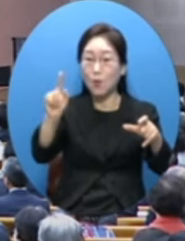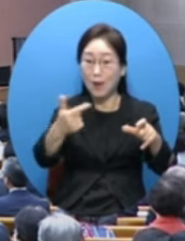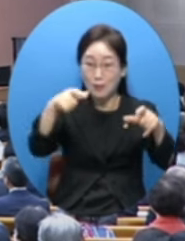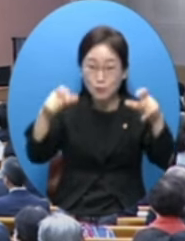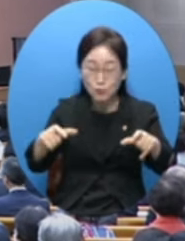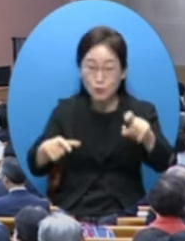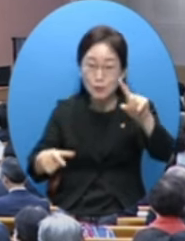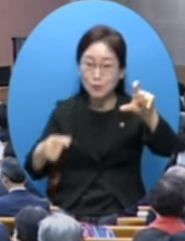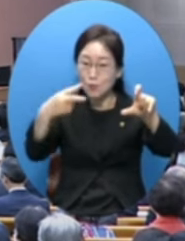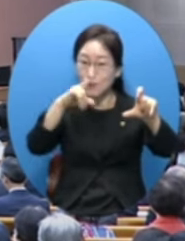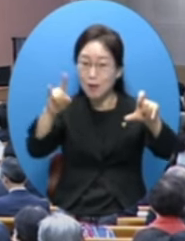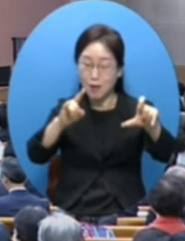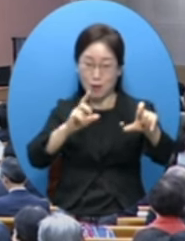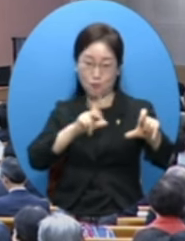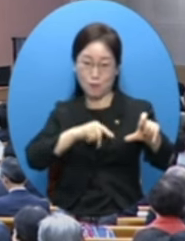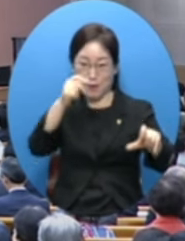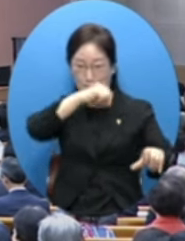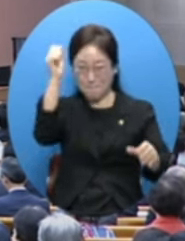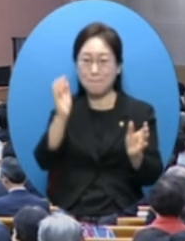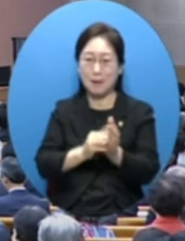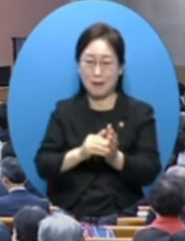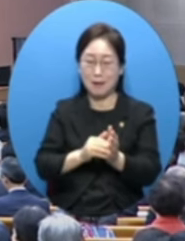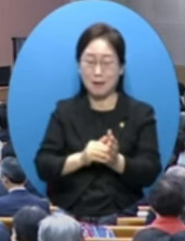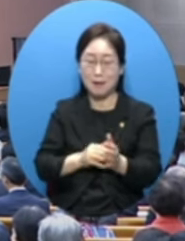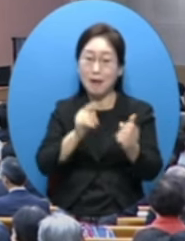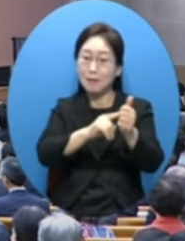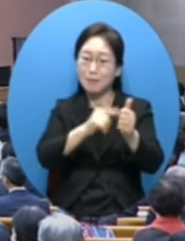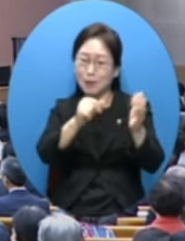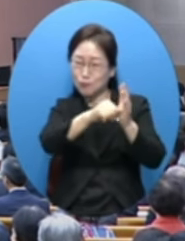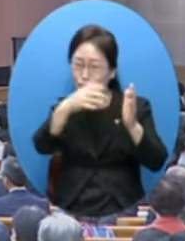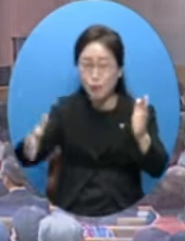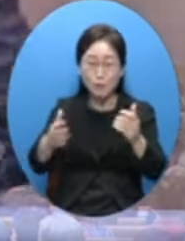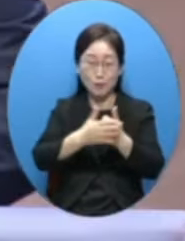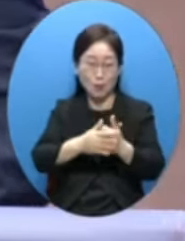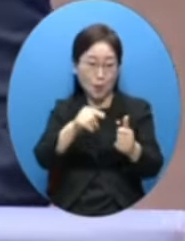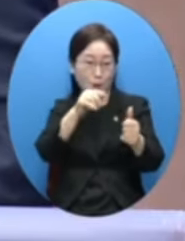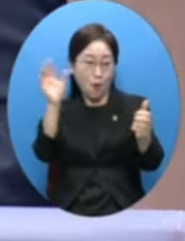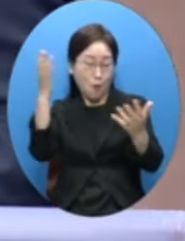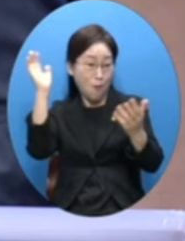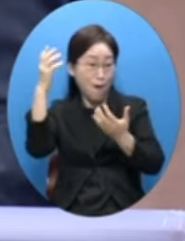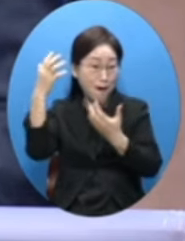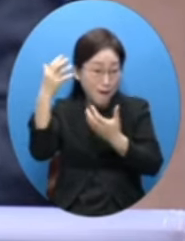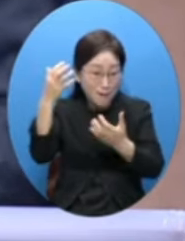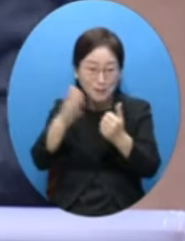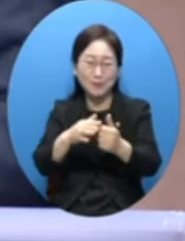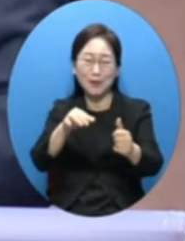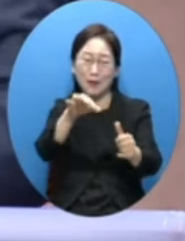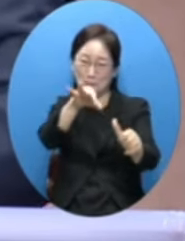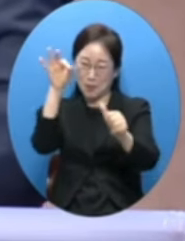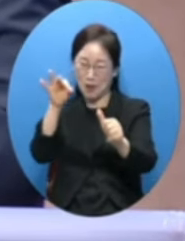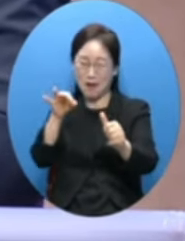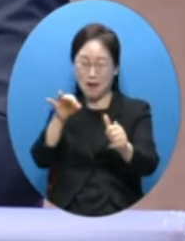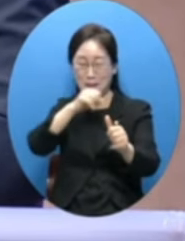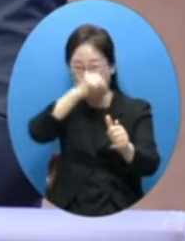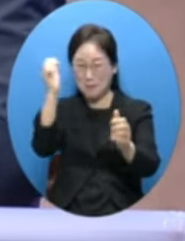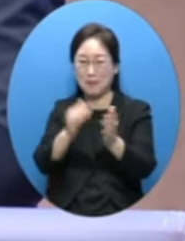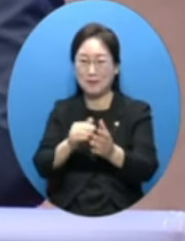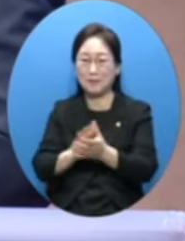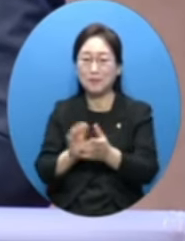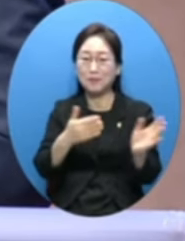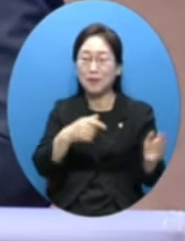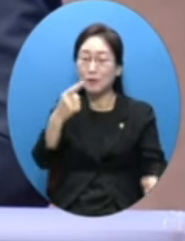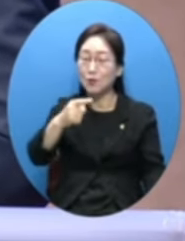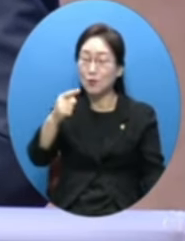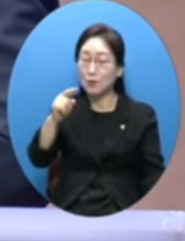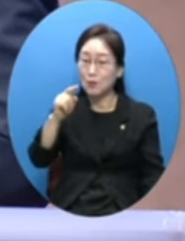국회의원으로 당선되기도 했습니다. 워낙 알려져 있으니까 나오기만 하면 다 뽑아줬을 거예요. 그래서 60년대, 70년대 이 최희준